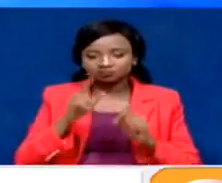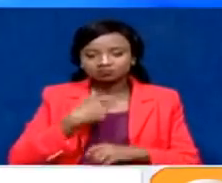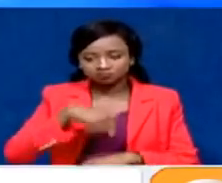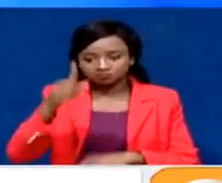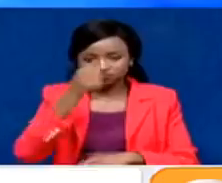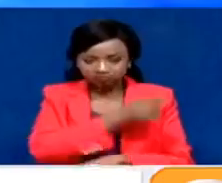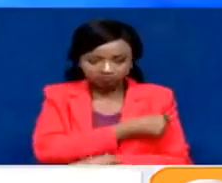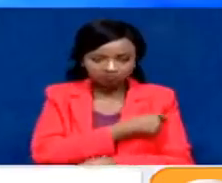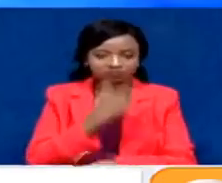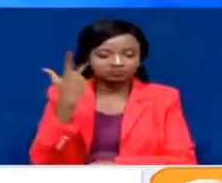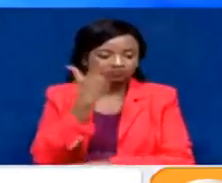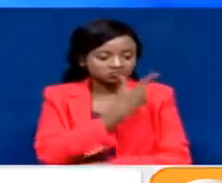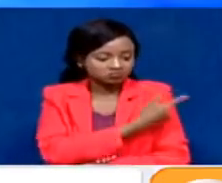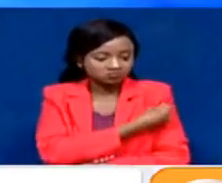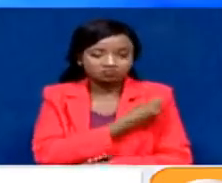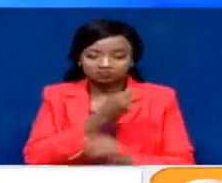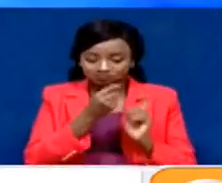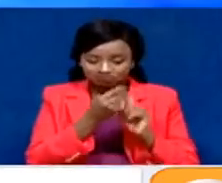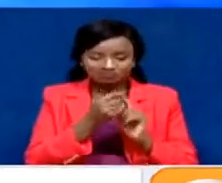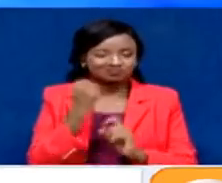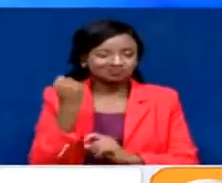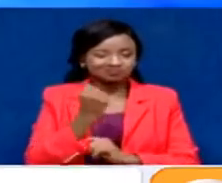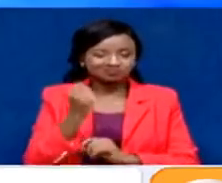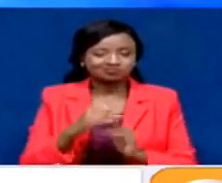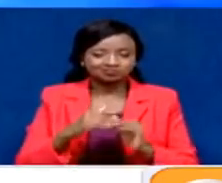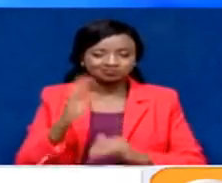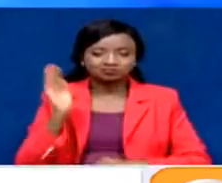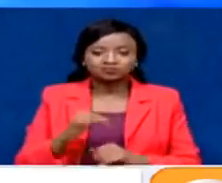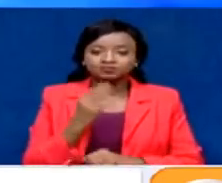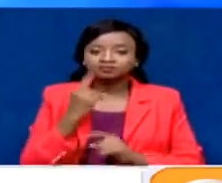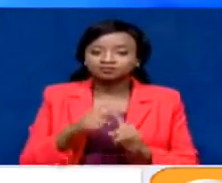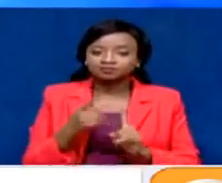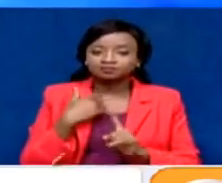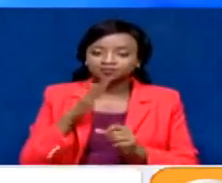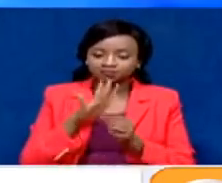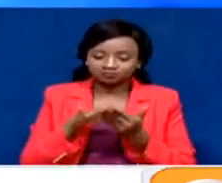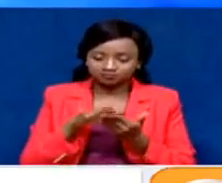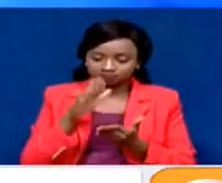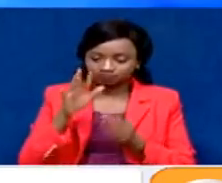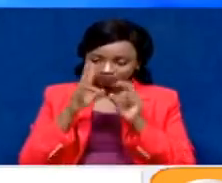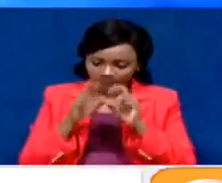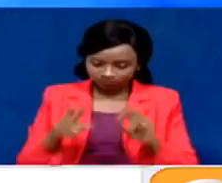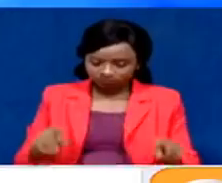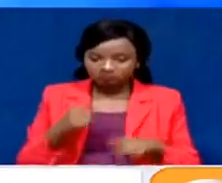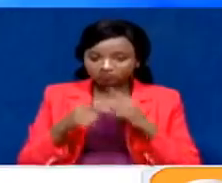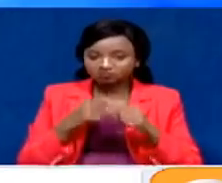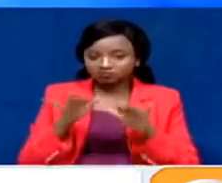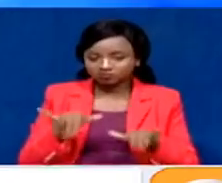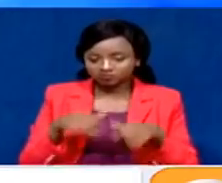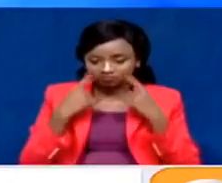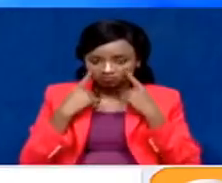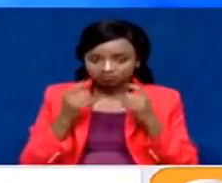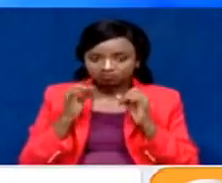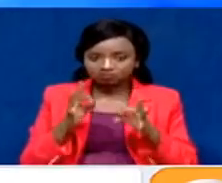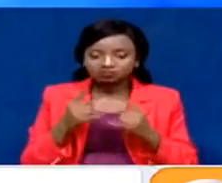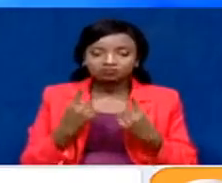sindano itakayokuwa na nguvu zaidi. Hii ni endapo majaribio yanayoendelea nchini yatafaulu. Taasisi tatu za